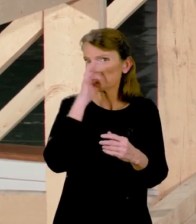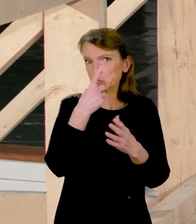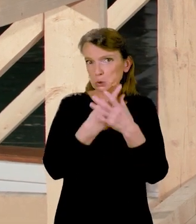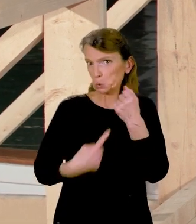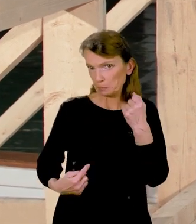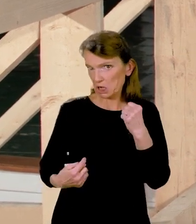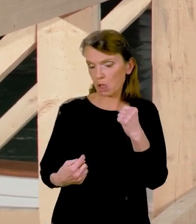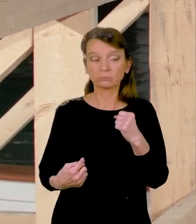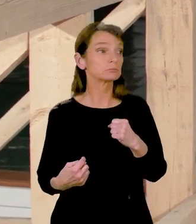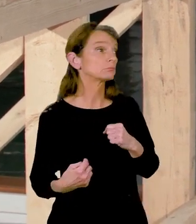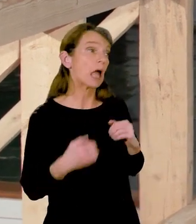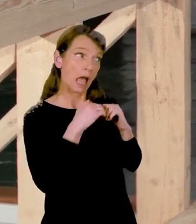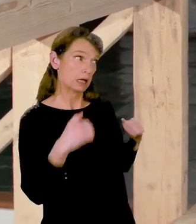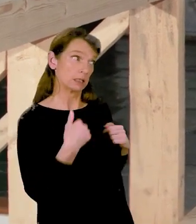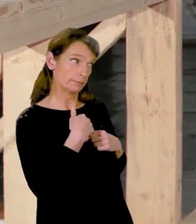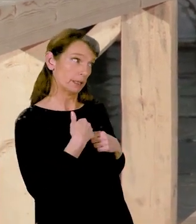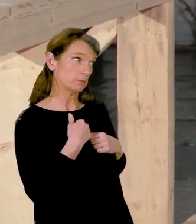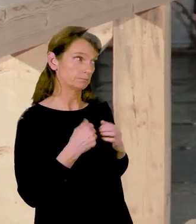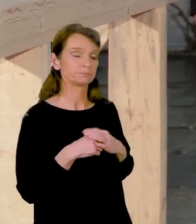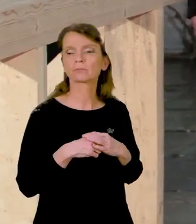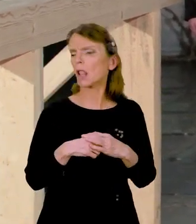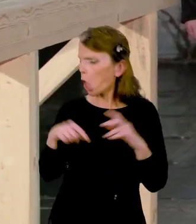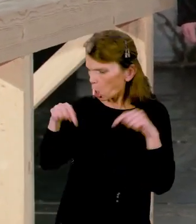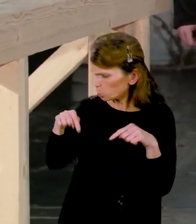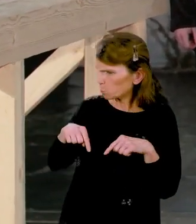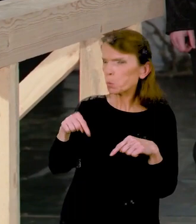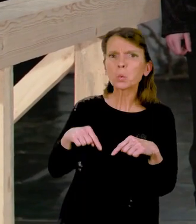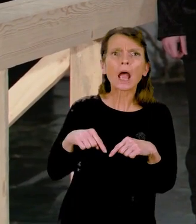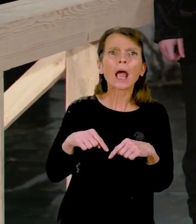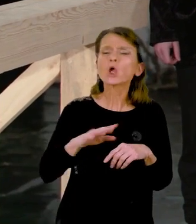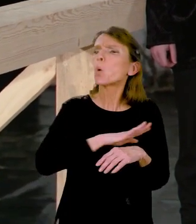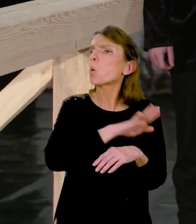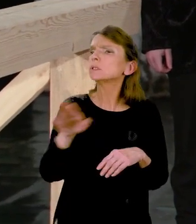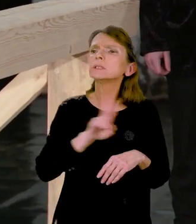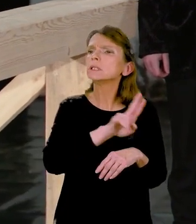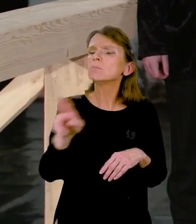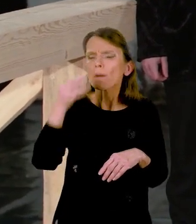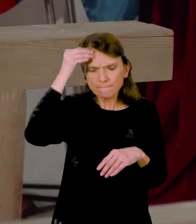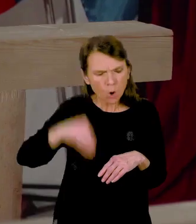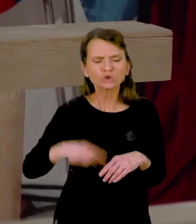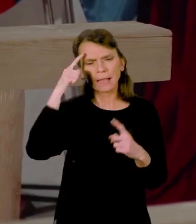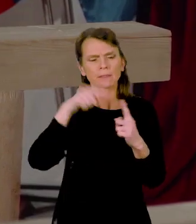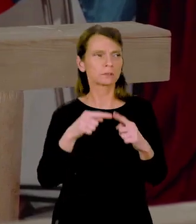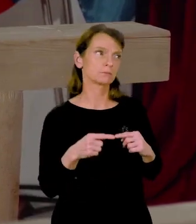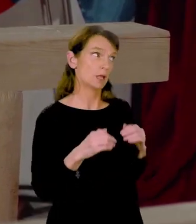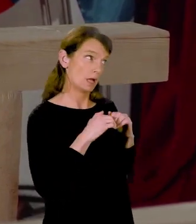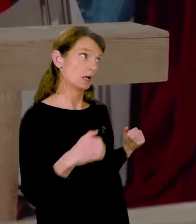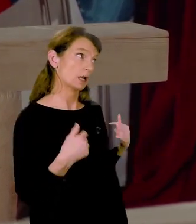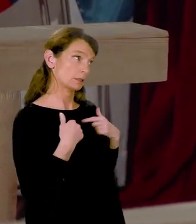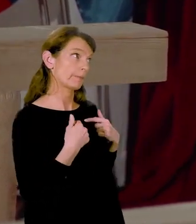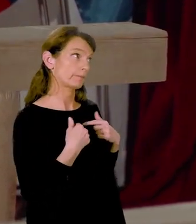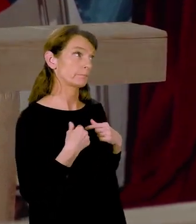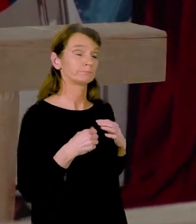izgubilo. Razen mene. Tukaj imajo vsi poštene namene. Razen